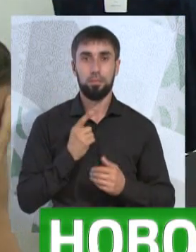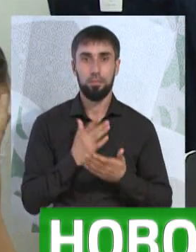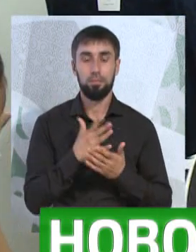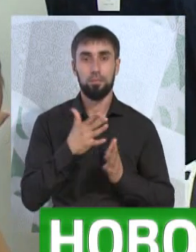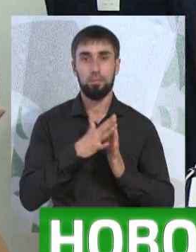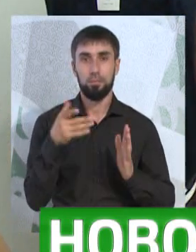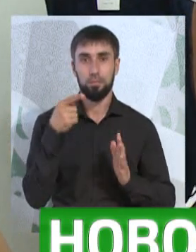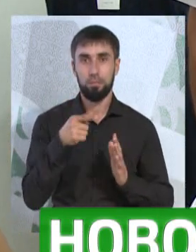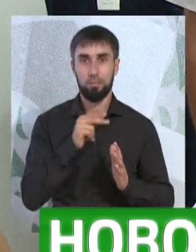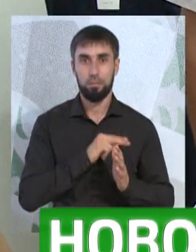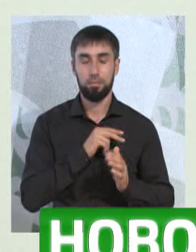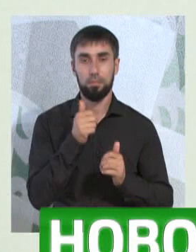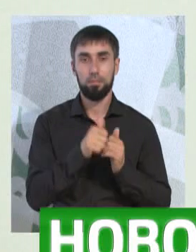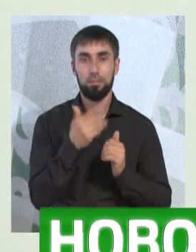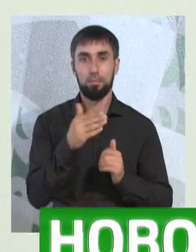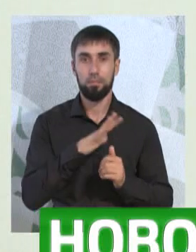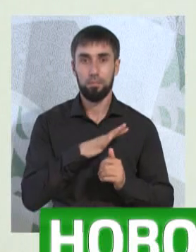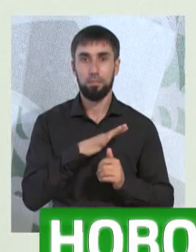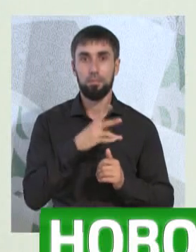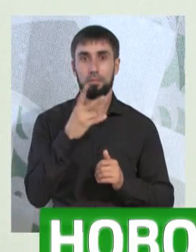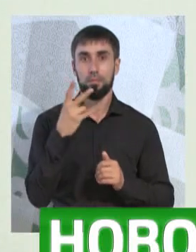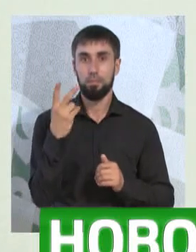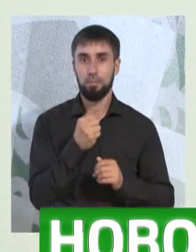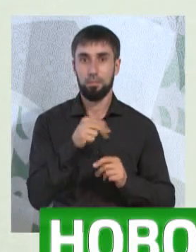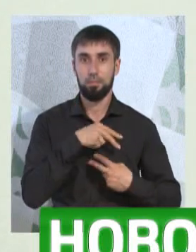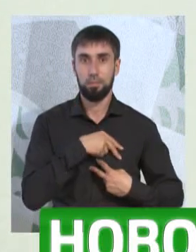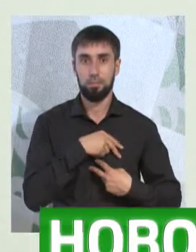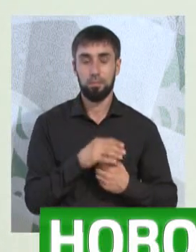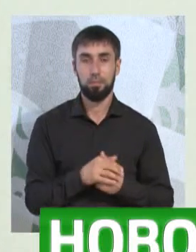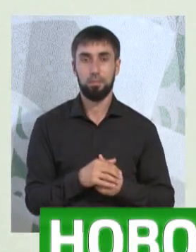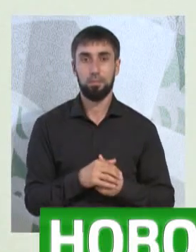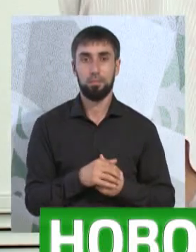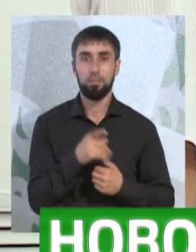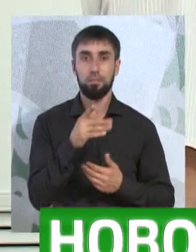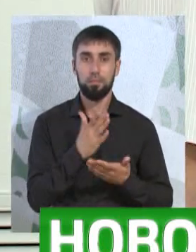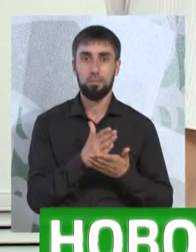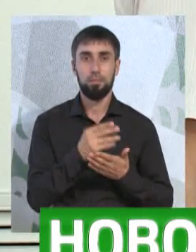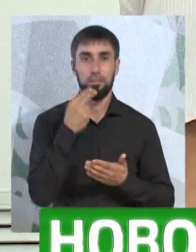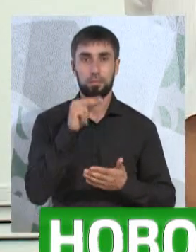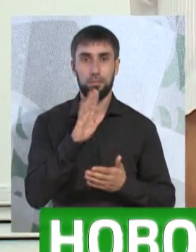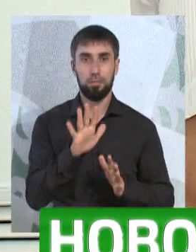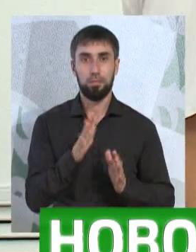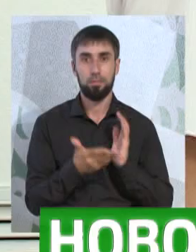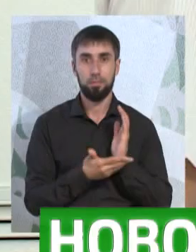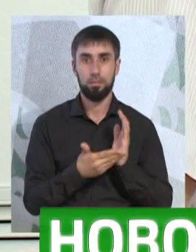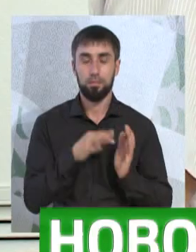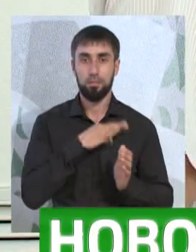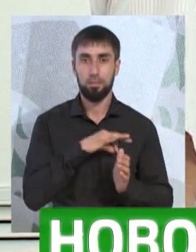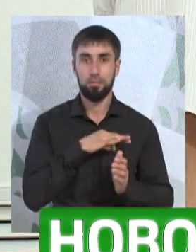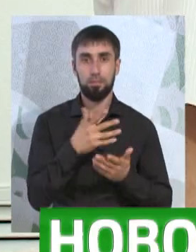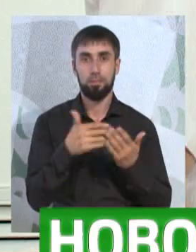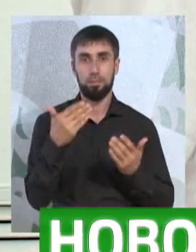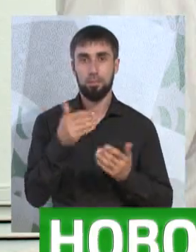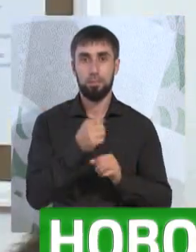1000 работ. На каждую из них уходило не менее 2 недель труда. В своем деле используют только качественное дерево. Многие изделия